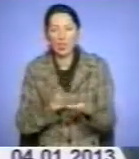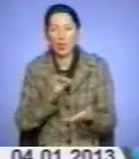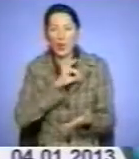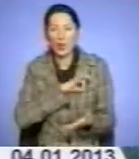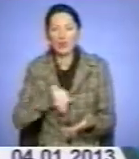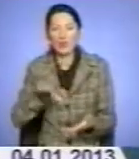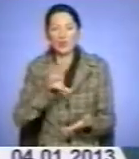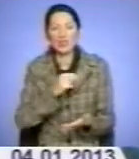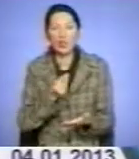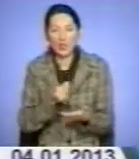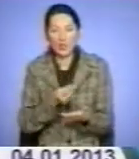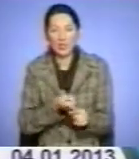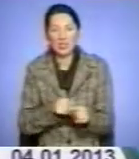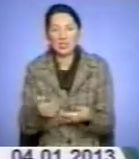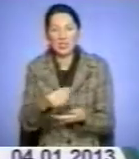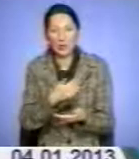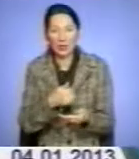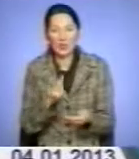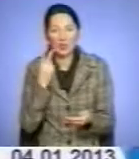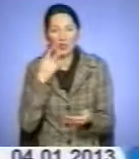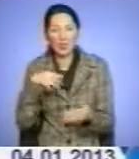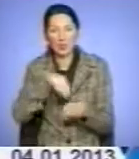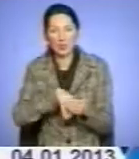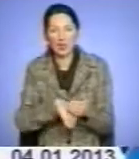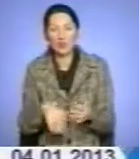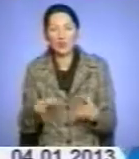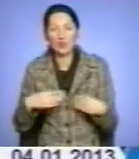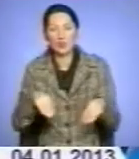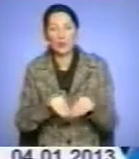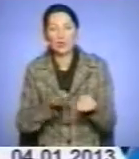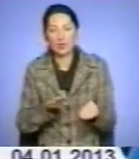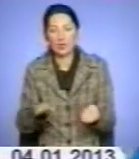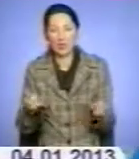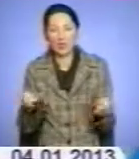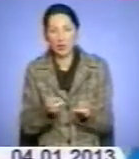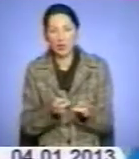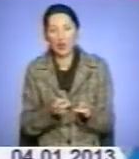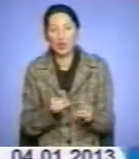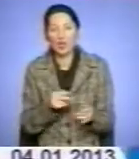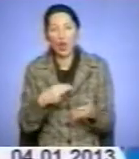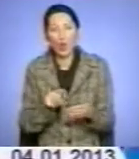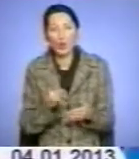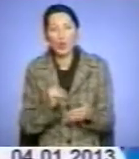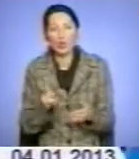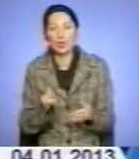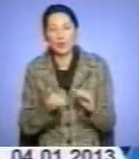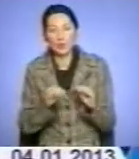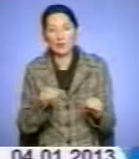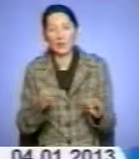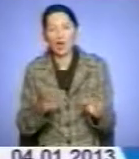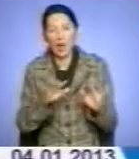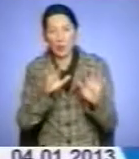кошти, які ми збираємо, завжди вкладаємо якесь спільне там діло. Наприклад, або в потреби станиці, там, чи купуємо якесь спорядження, там, чи